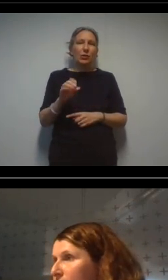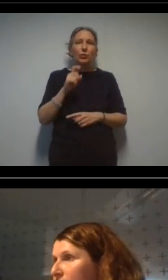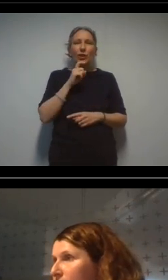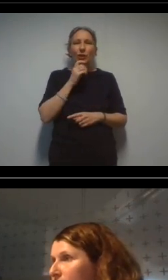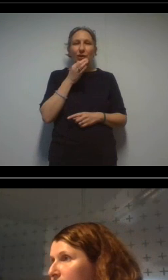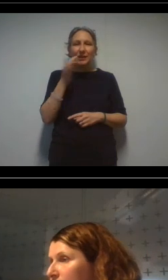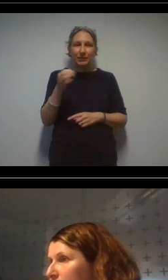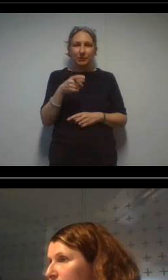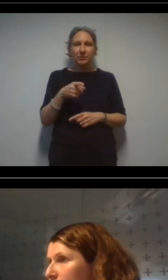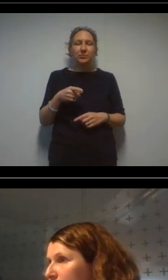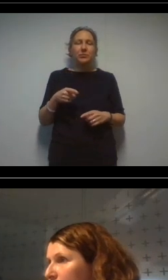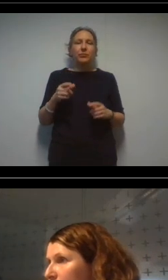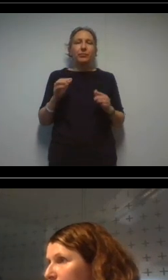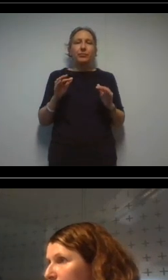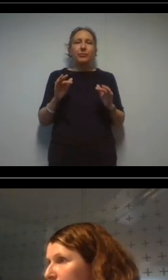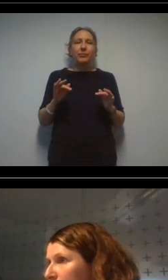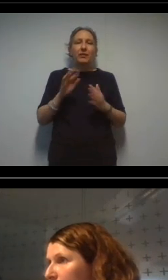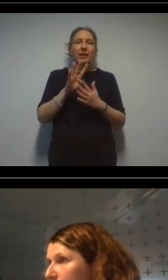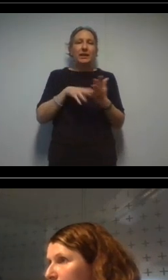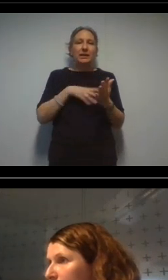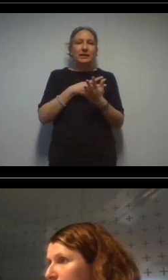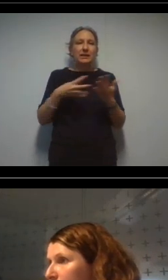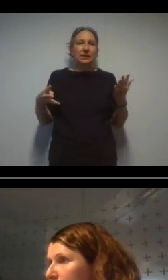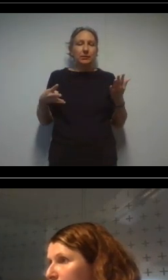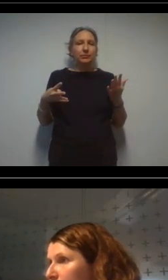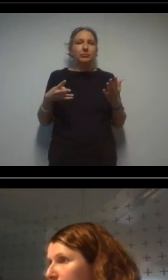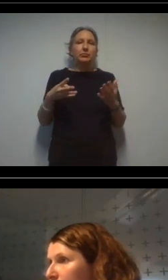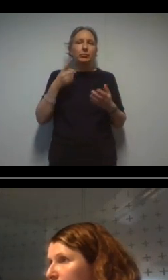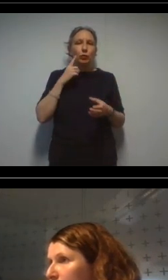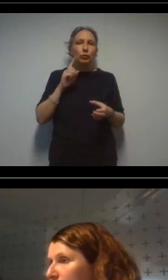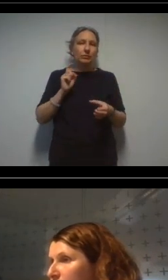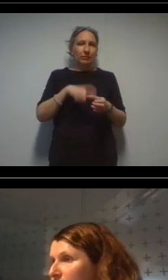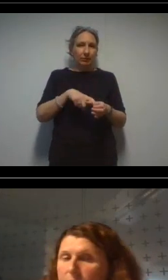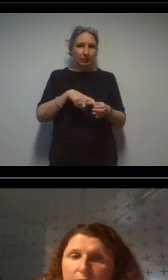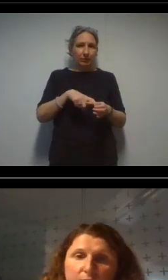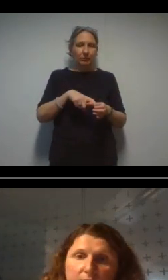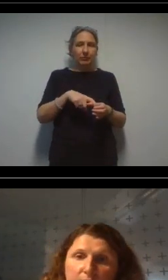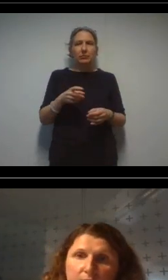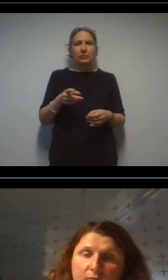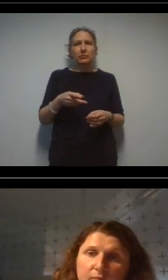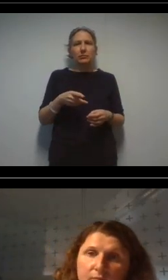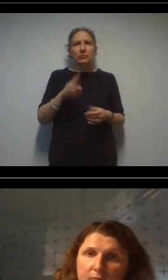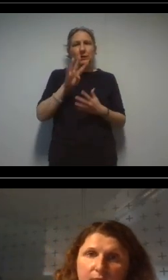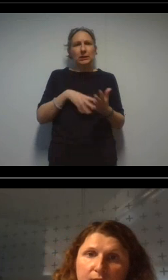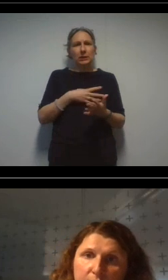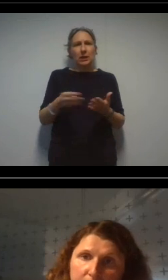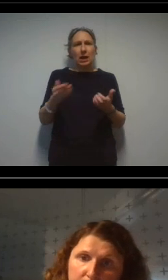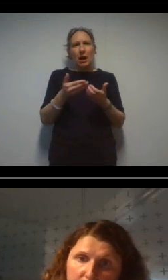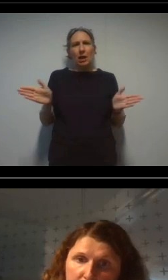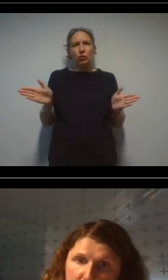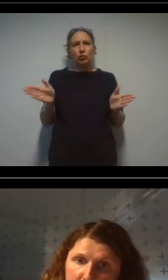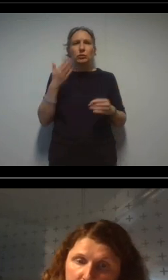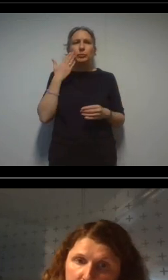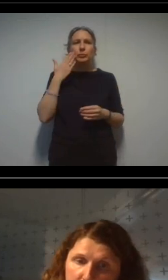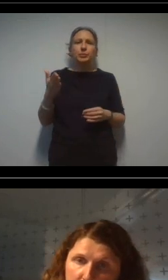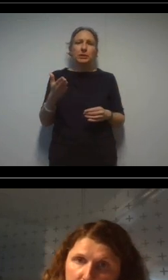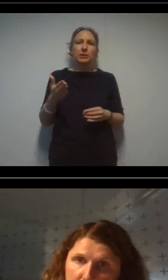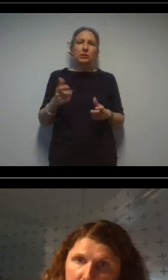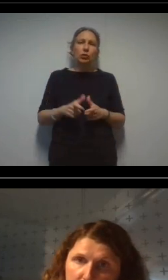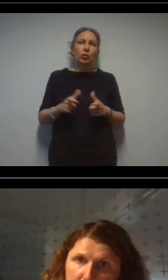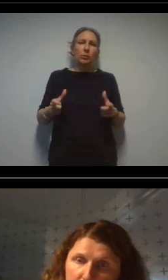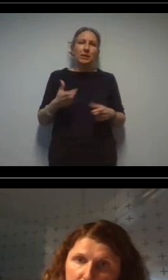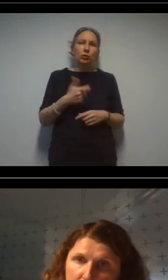nous, sur la grille d'adhésion, on a une grille plus large. Ces entreprises qui ont entre